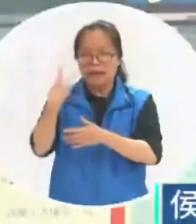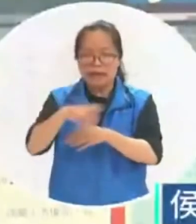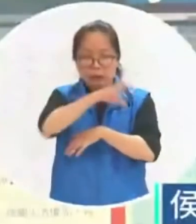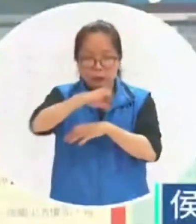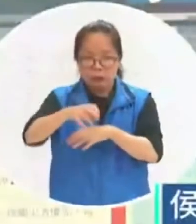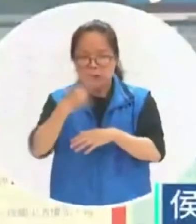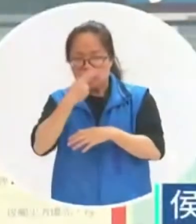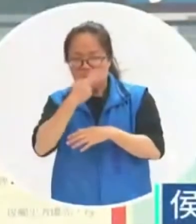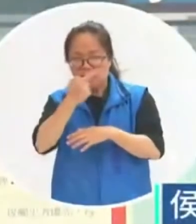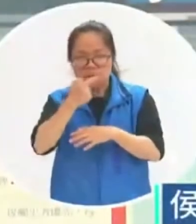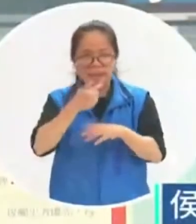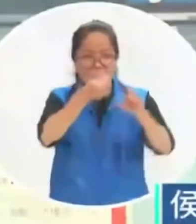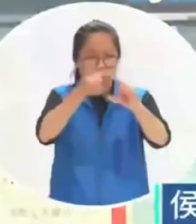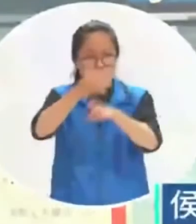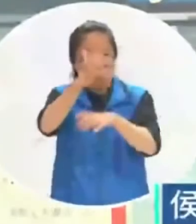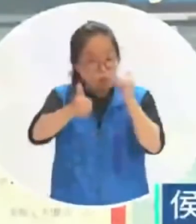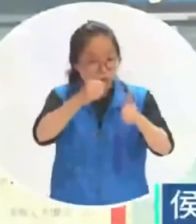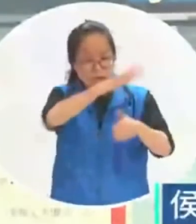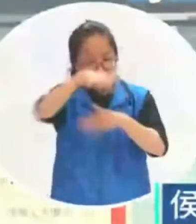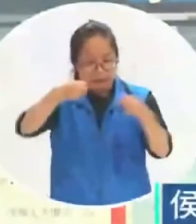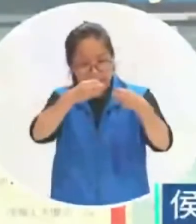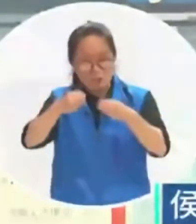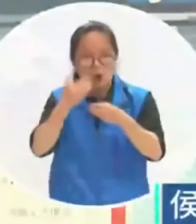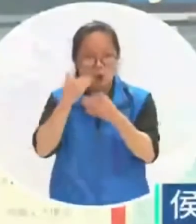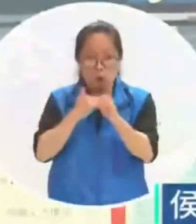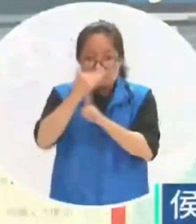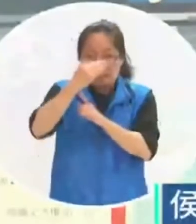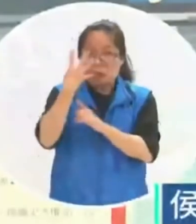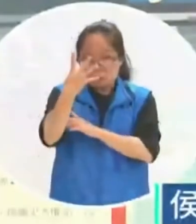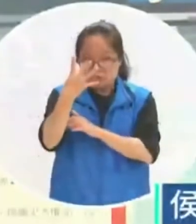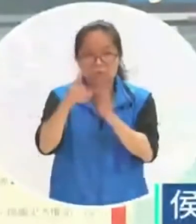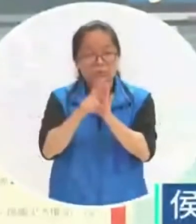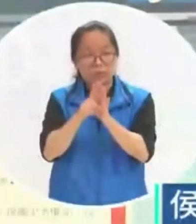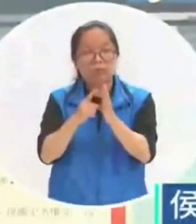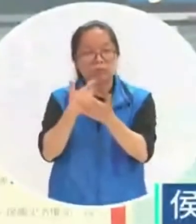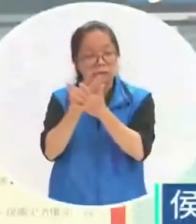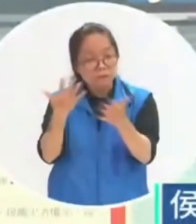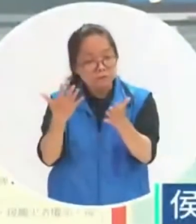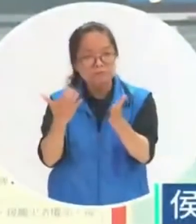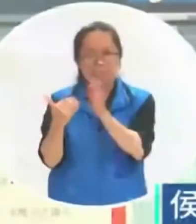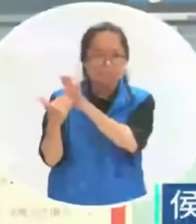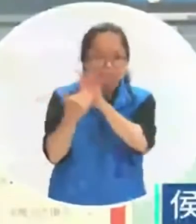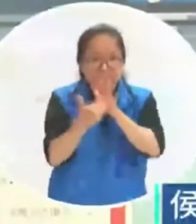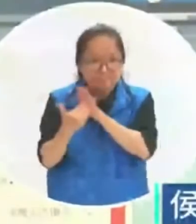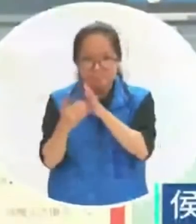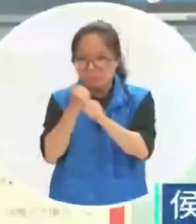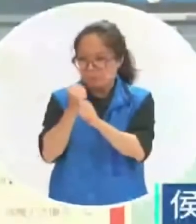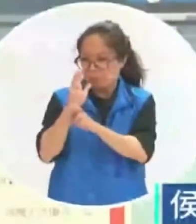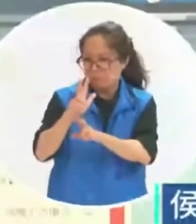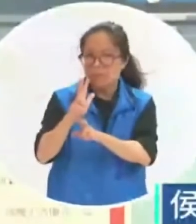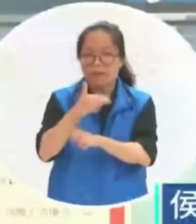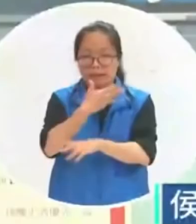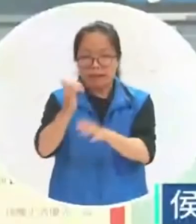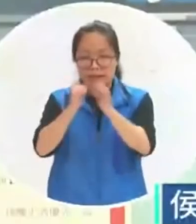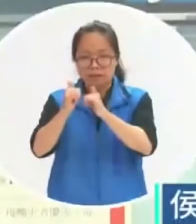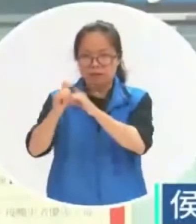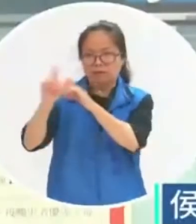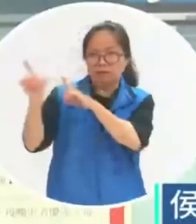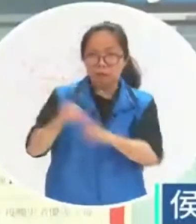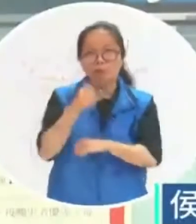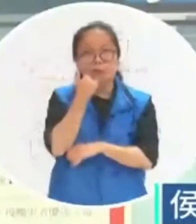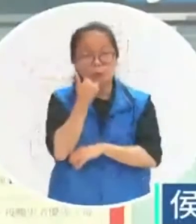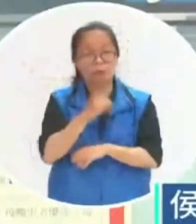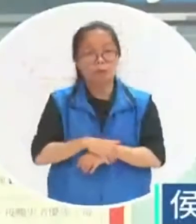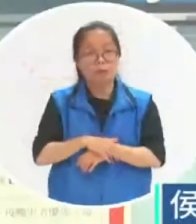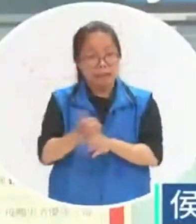区长做讨论，如何在升到第四级的时候，我们怎么样做好 整个工作，让市民能够遵从。那